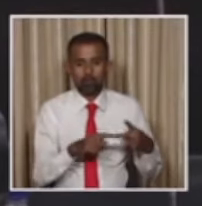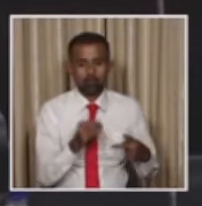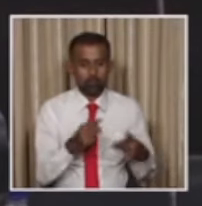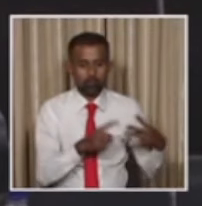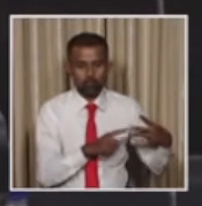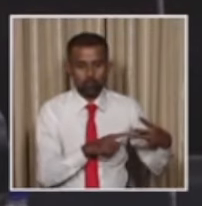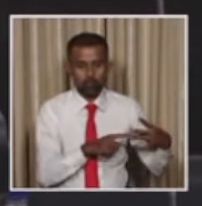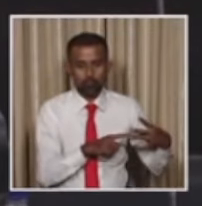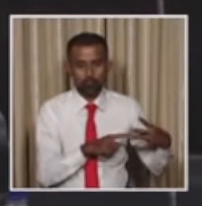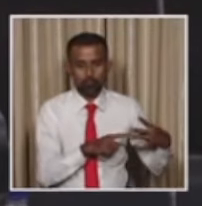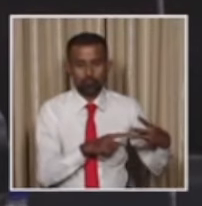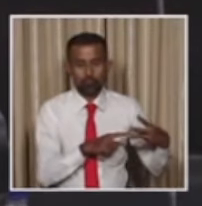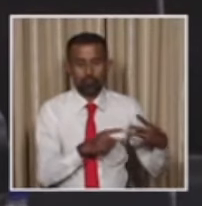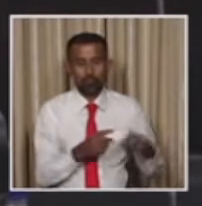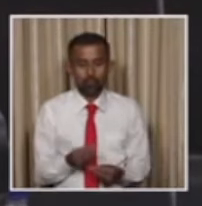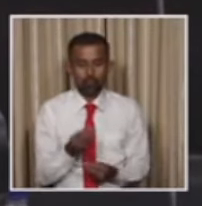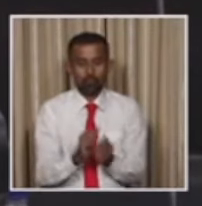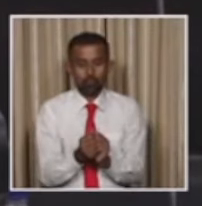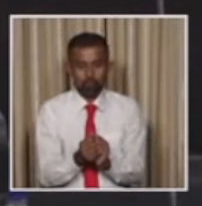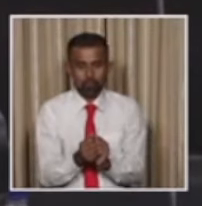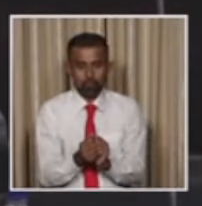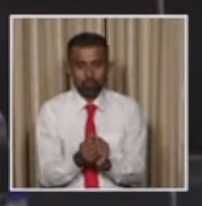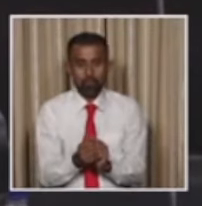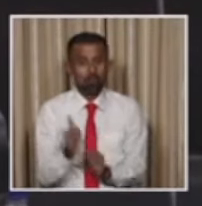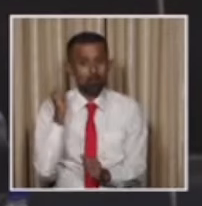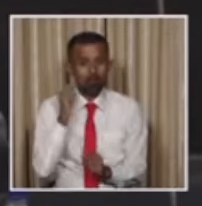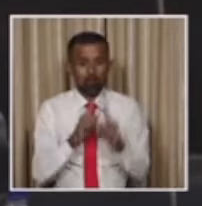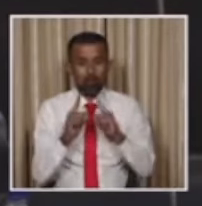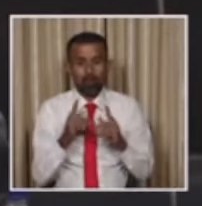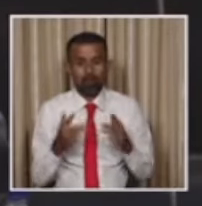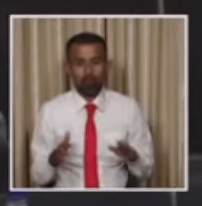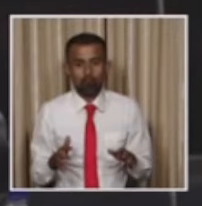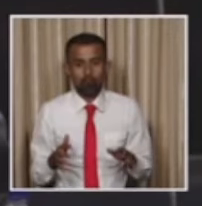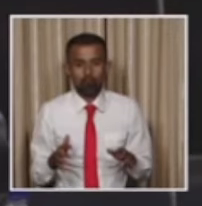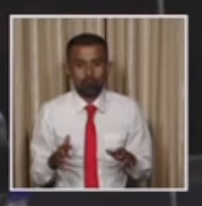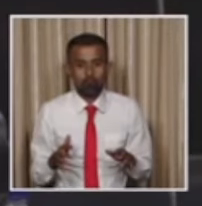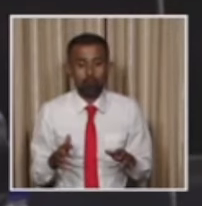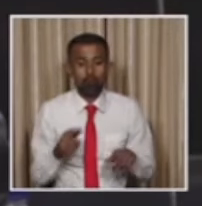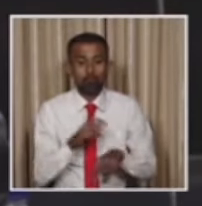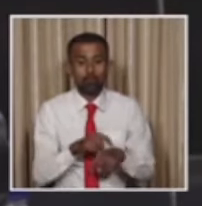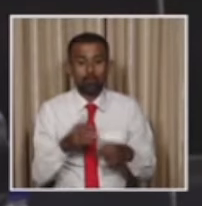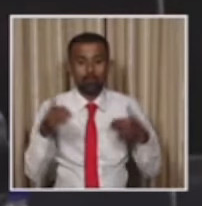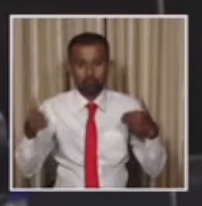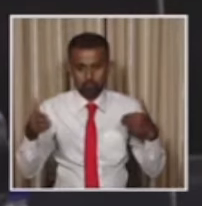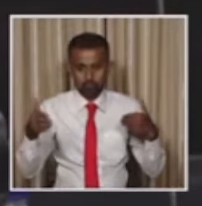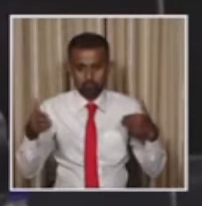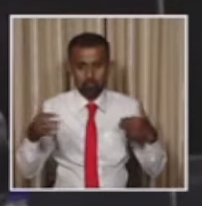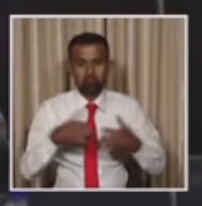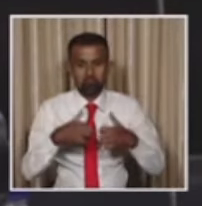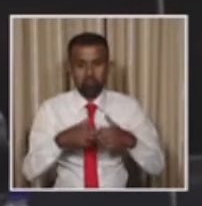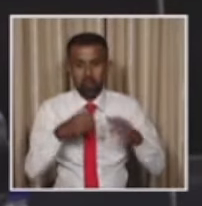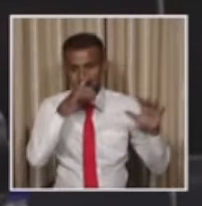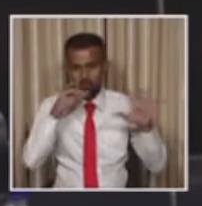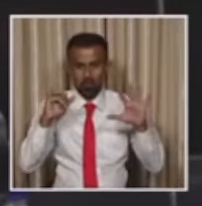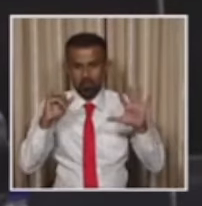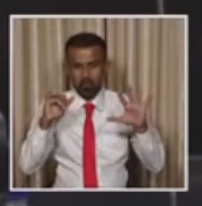තුන අපි ගෙනාපු සංශෝධන අපි කලින් කතා කරපු එක මේ කාල සීමාව පිළිබඳව ගැටලුවක් තියෙනවා. මාස